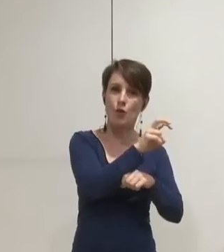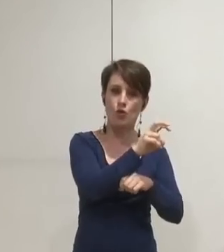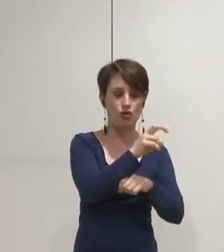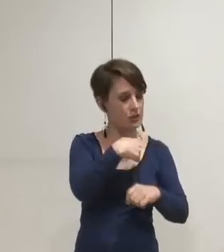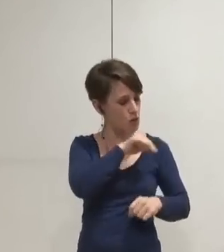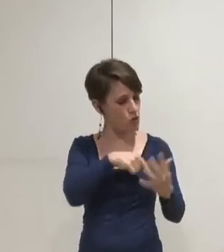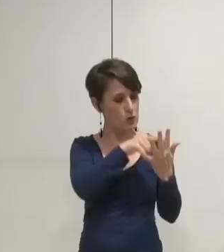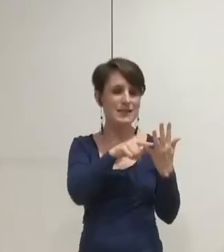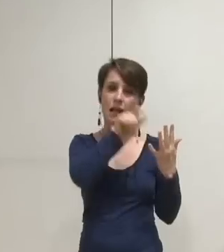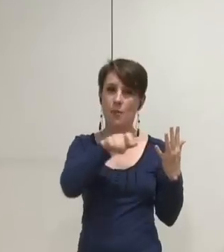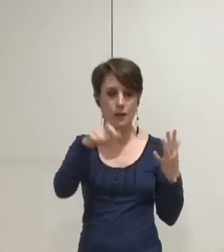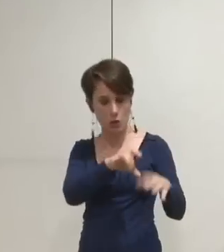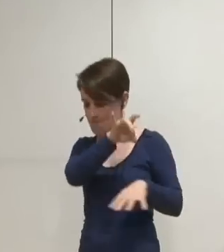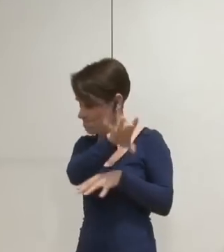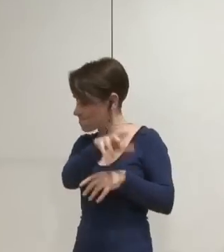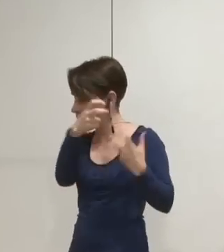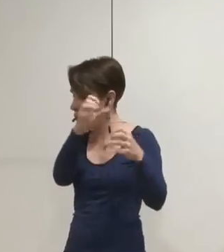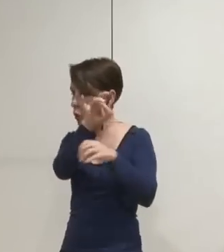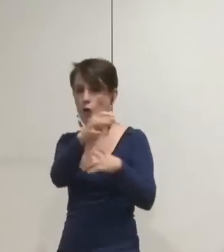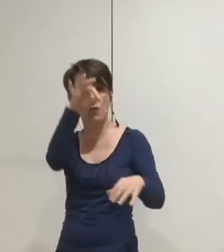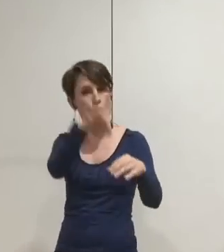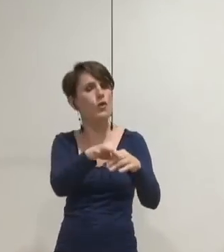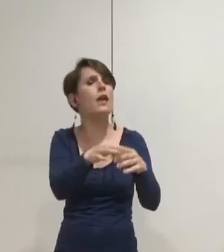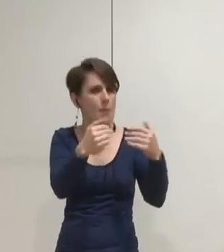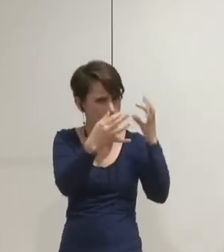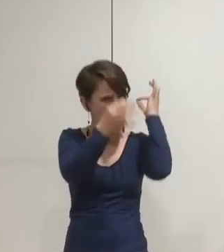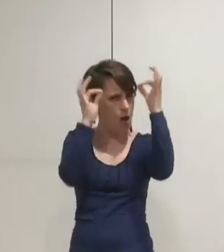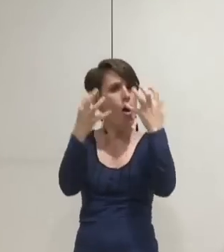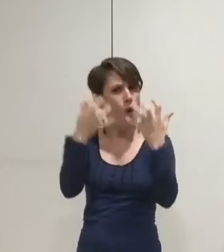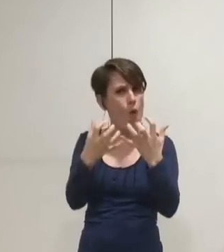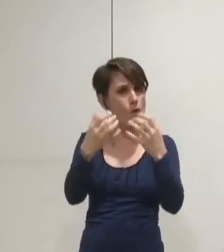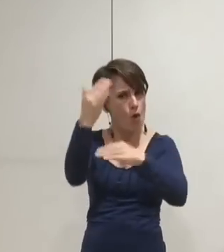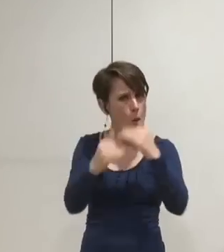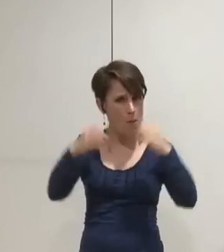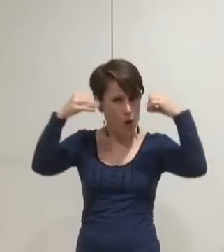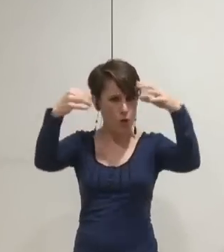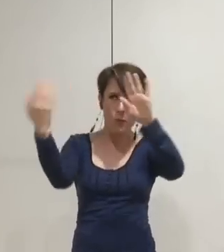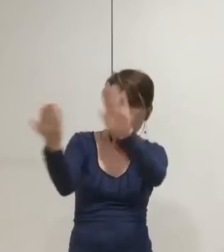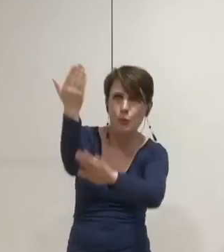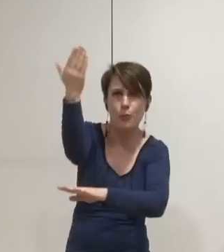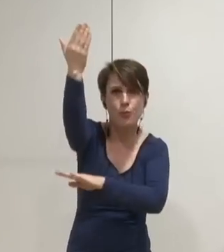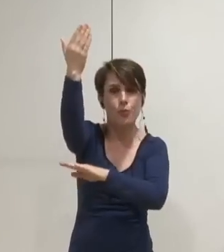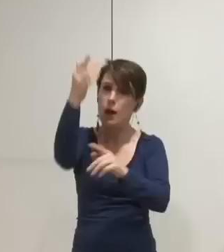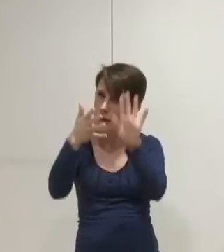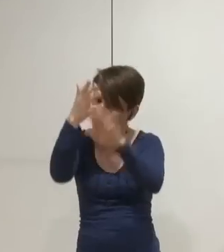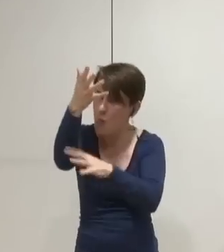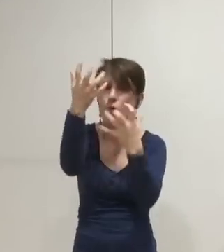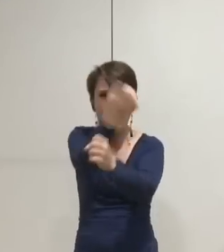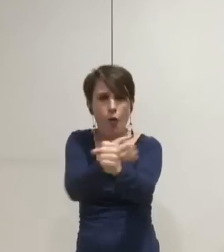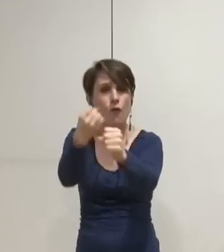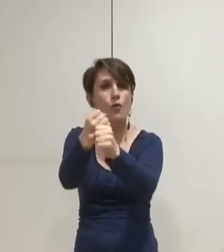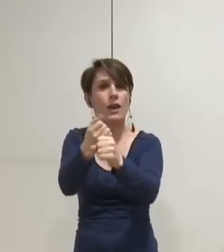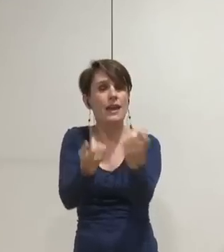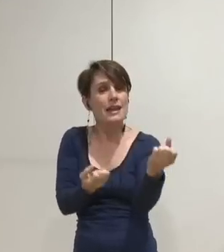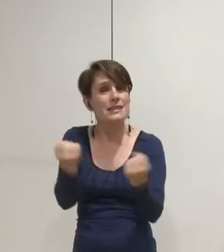volonté commune d'un plan lumière ambitieux assorti de la création à terme d'un service 100 % public